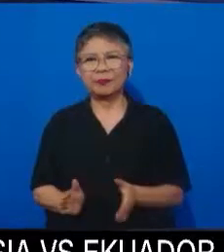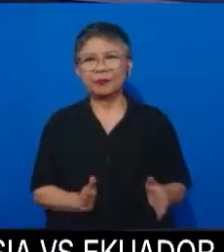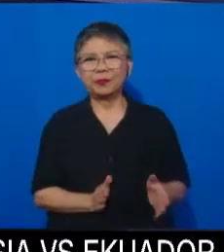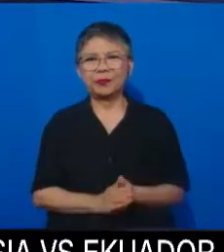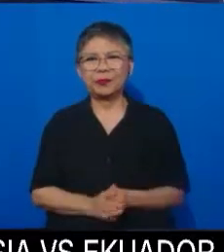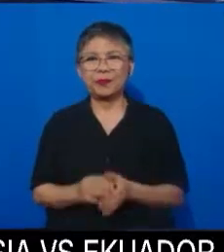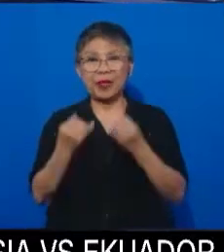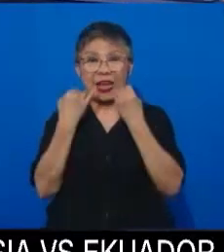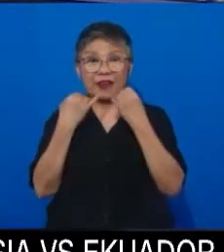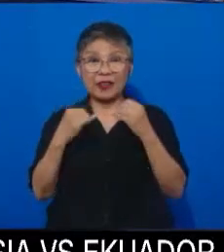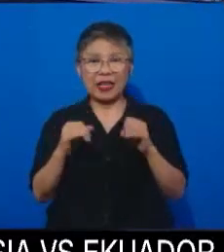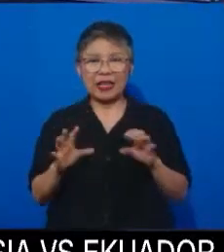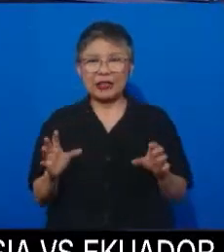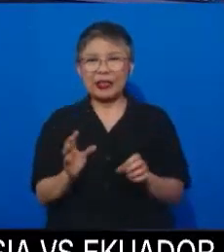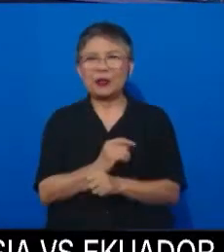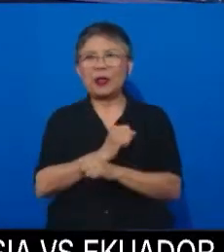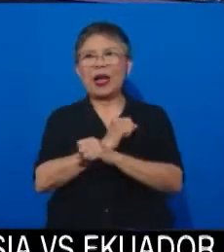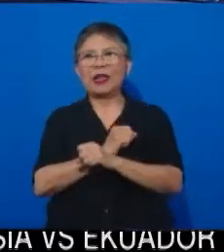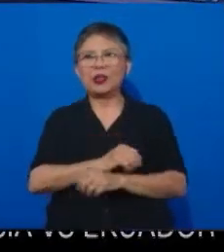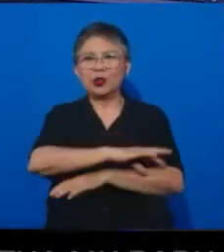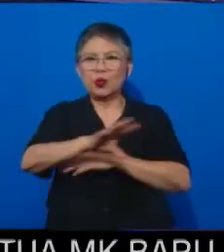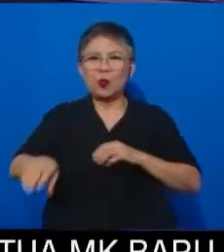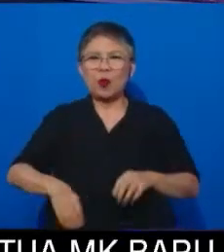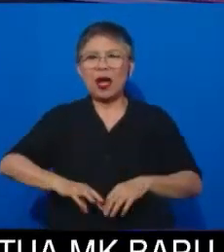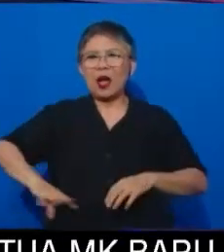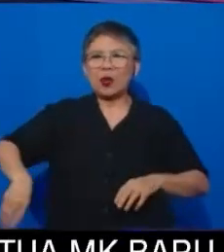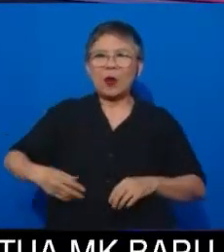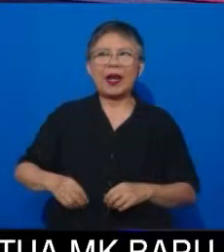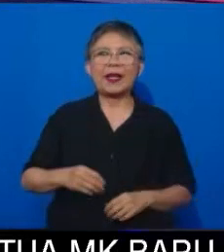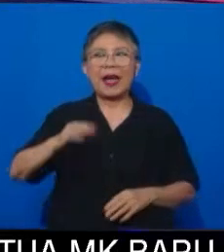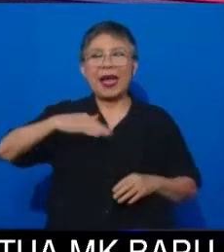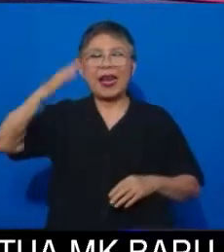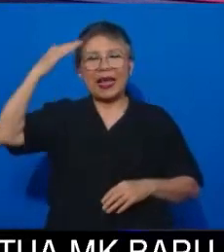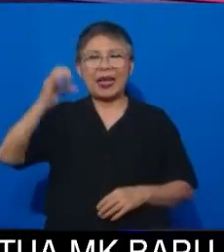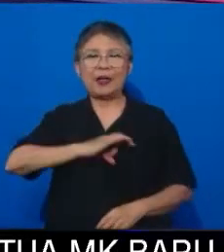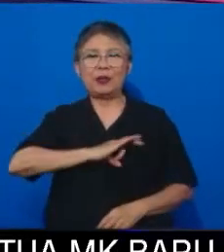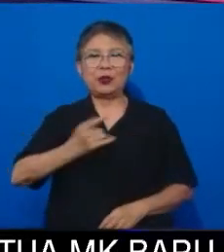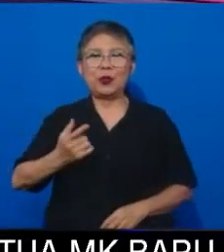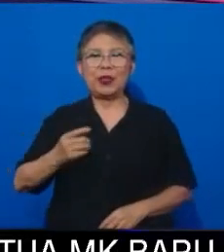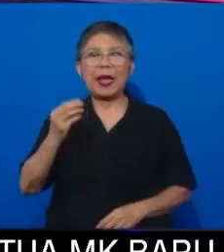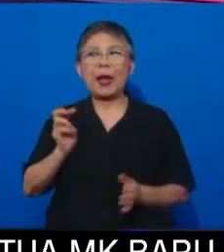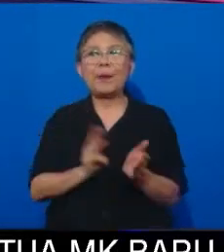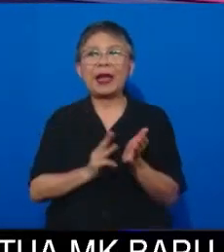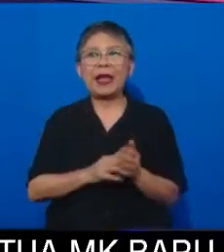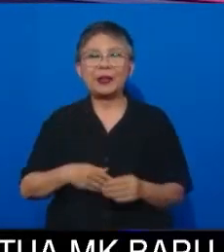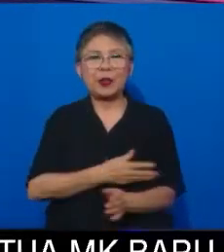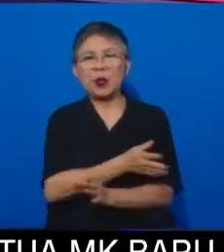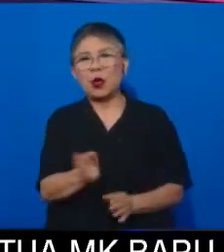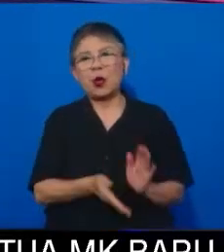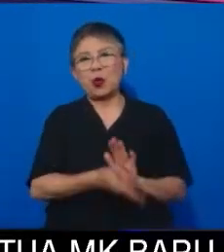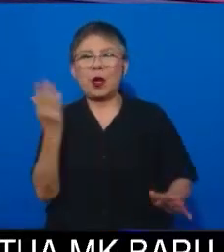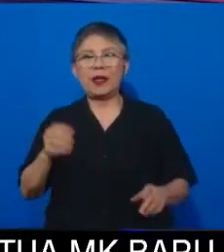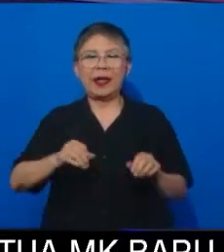Dan informasi selanjutnya, lengkap sudah seluruh anak lelaki dan menantu lelaki Presiden Jokowi membelot dari PDI